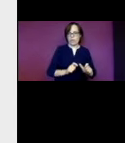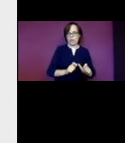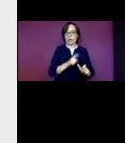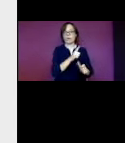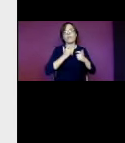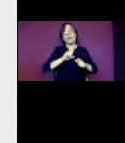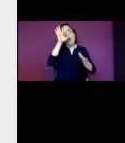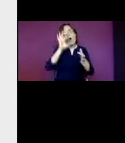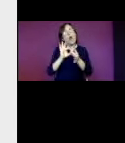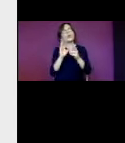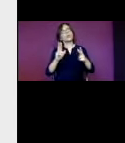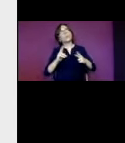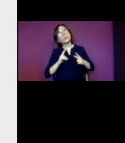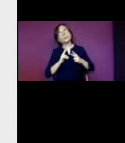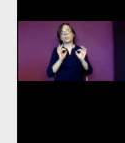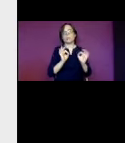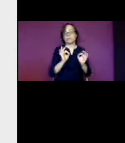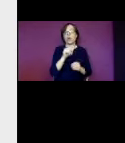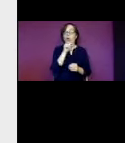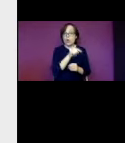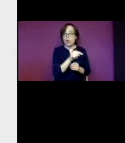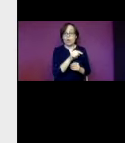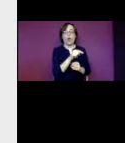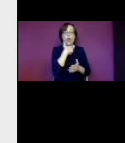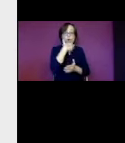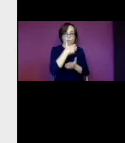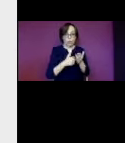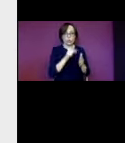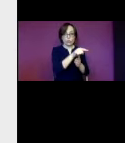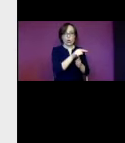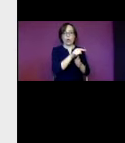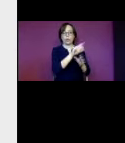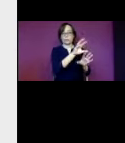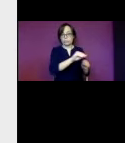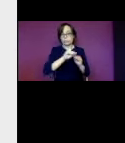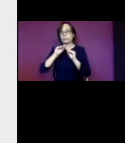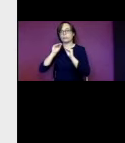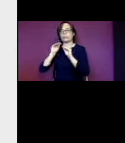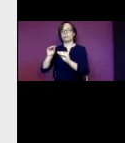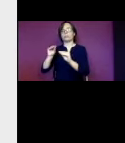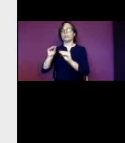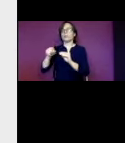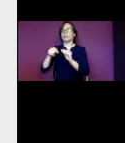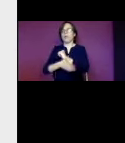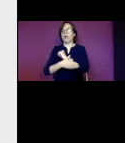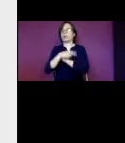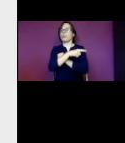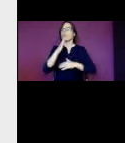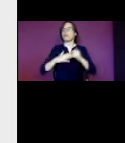główny element tożsamości narodowej. I tak oto w dwudziestoleciu międzywojennym mamy pawilon w Paryżu